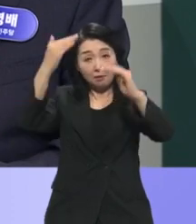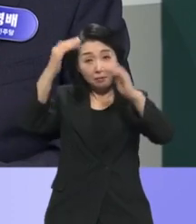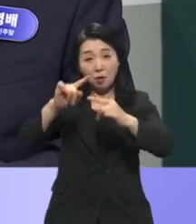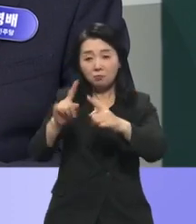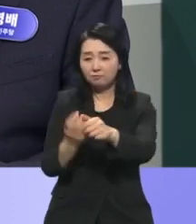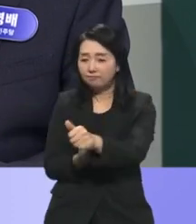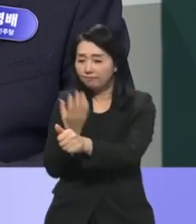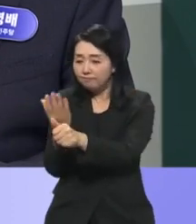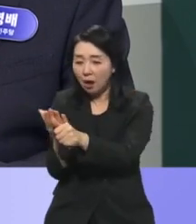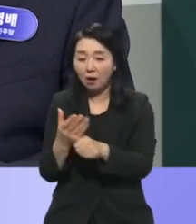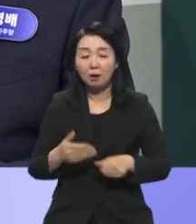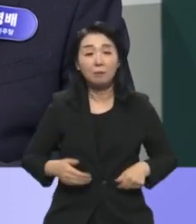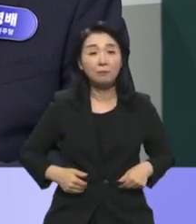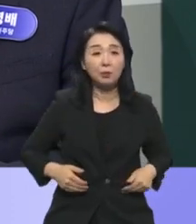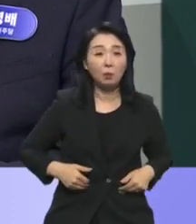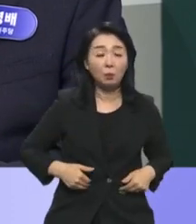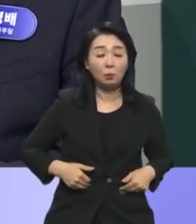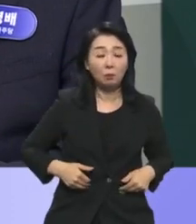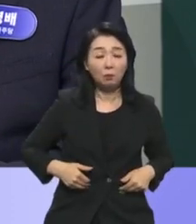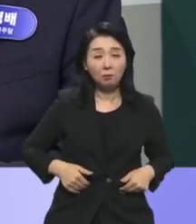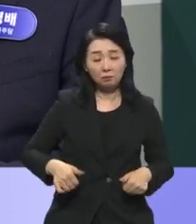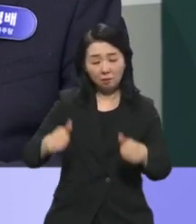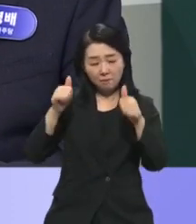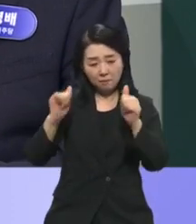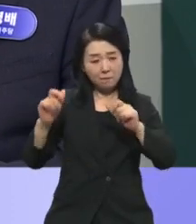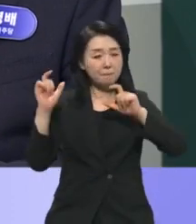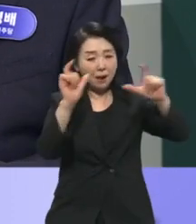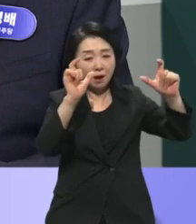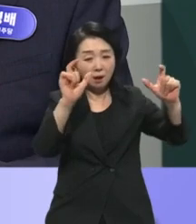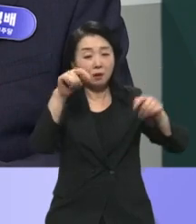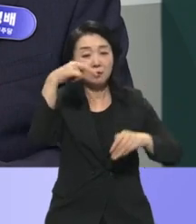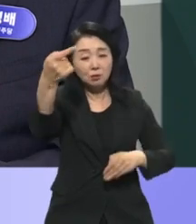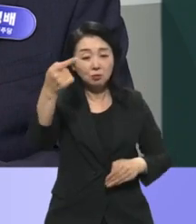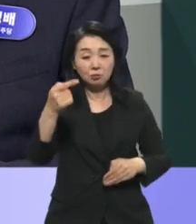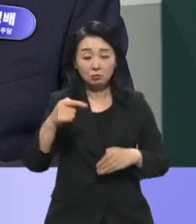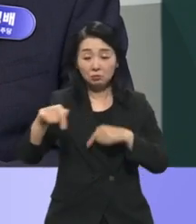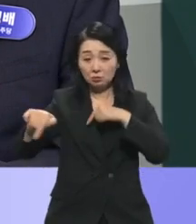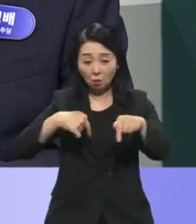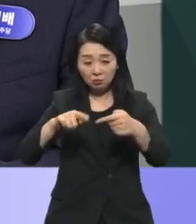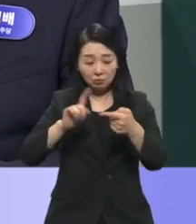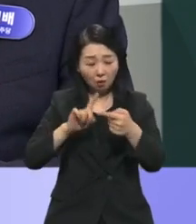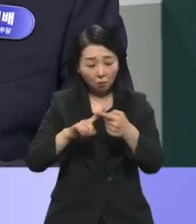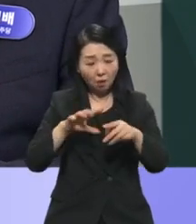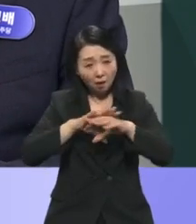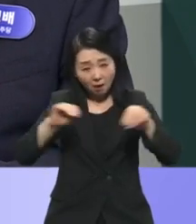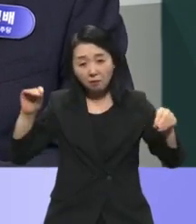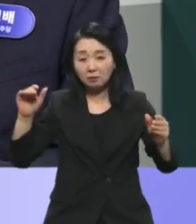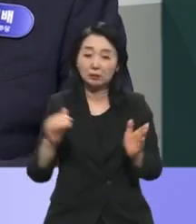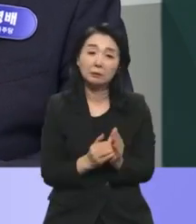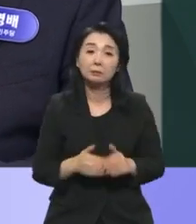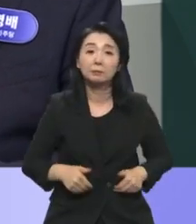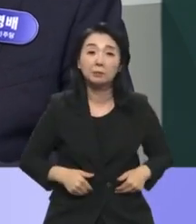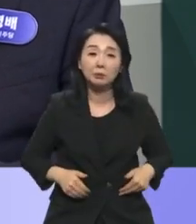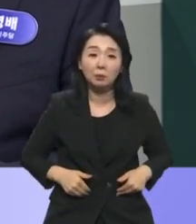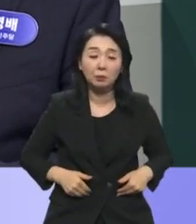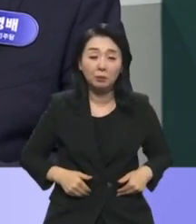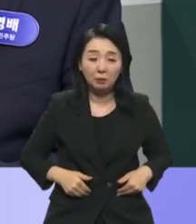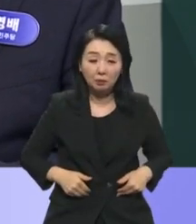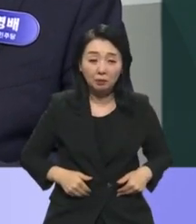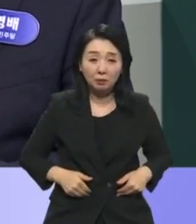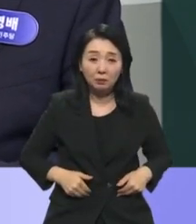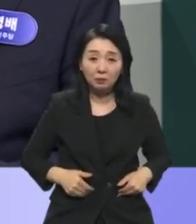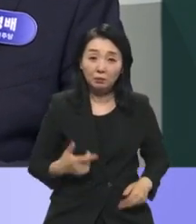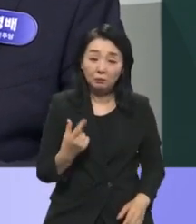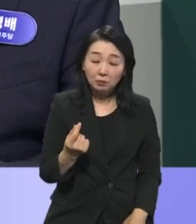그에 대한 그 재판부의 판단 다 받고 정치는 정치대로 풀면 돼요 그리고 나서 이게 정말 정말